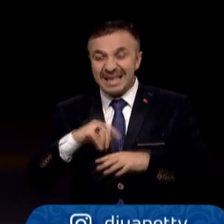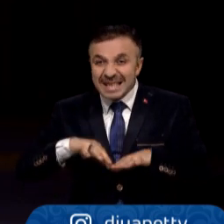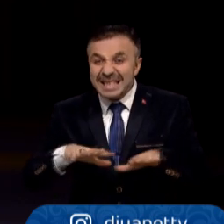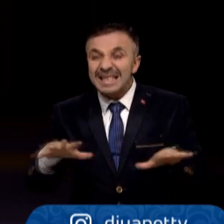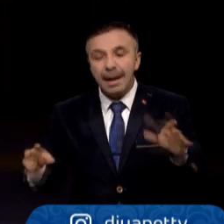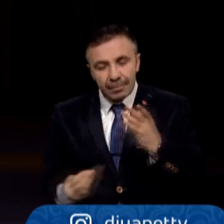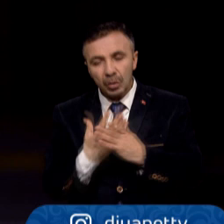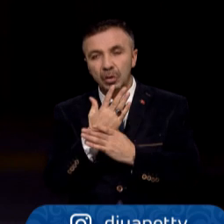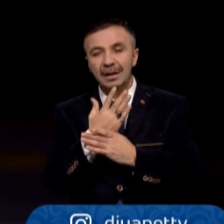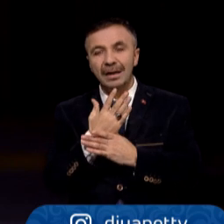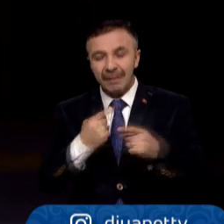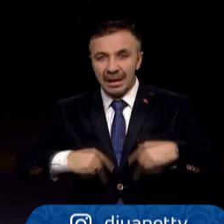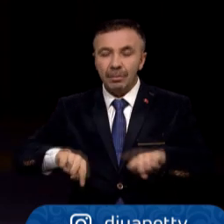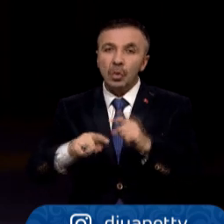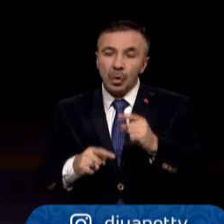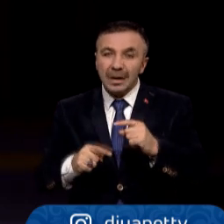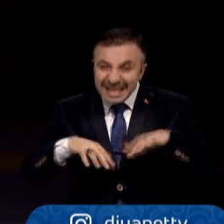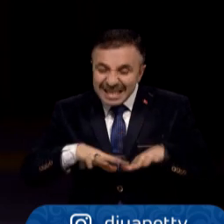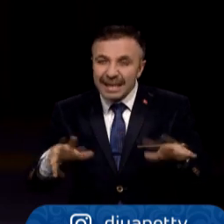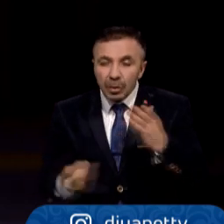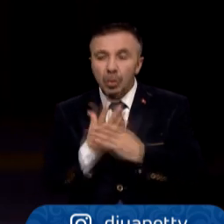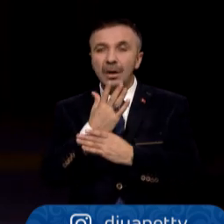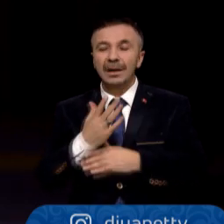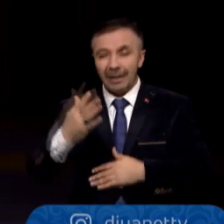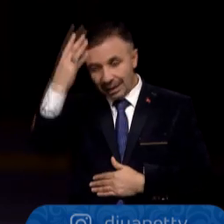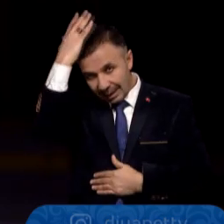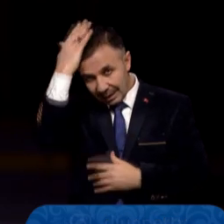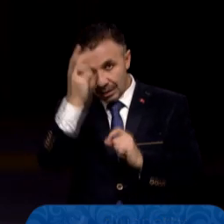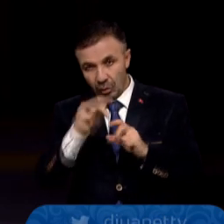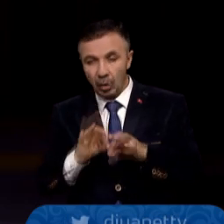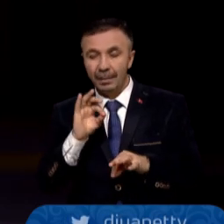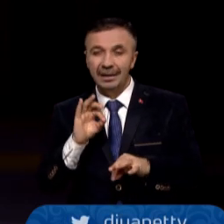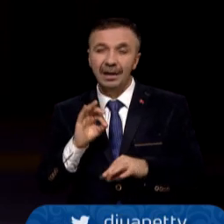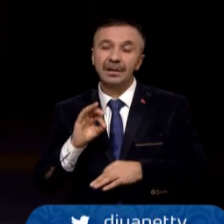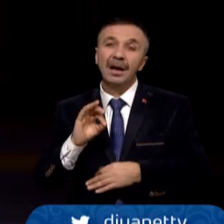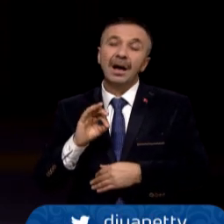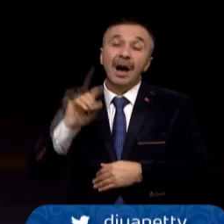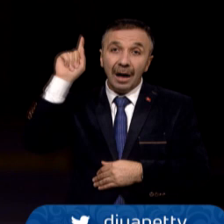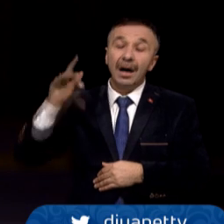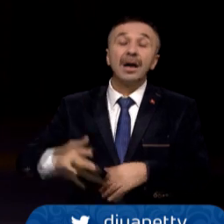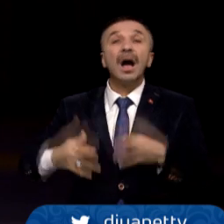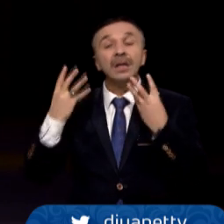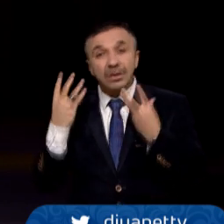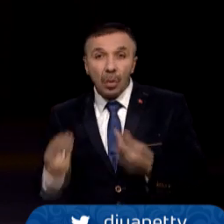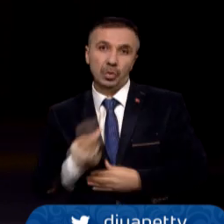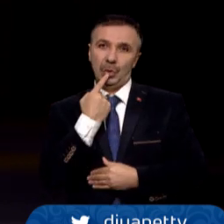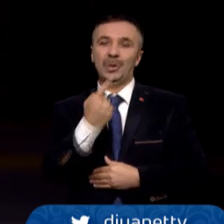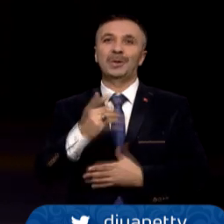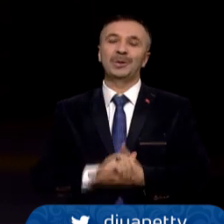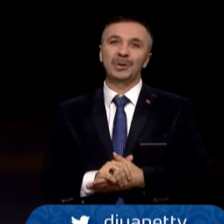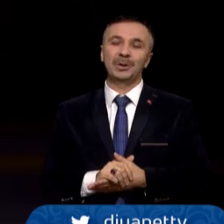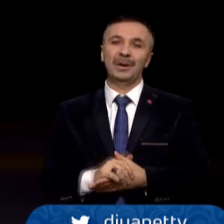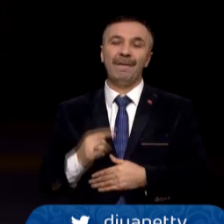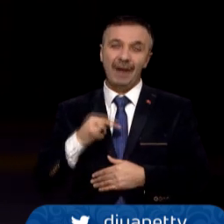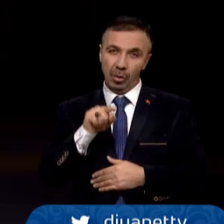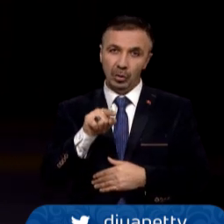göre bir sistem kuruyoruz biz bu sistemi kuran hazret-i Ömer radiyallahu alttan Allah razı olsun